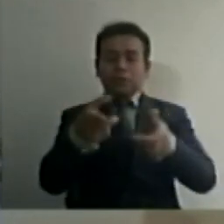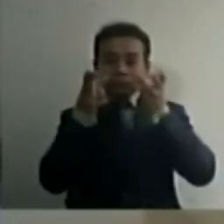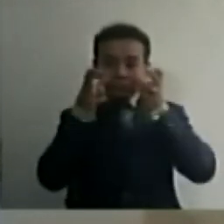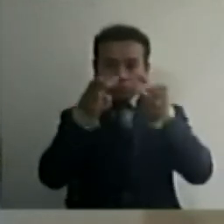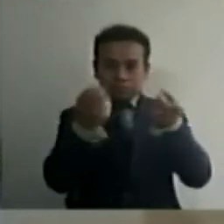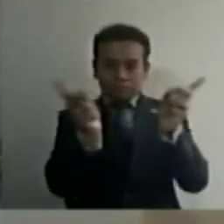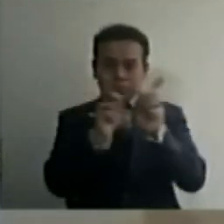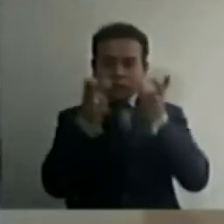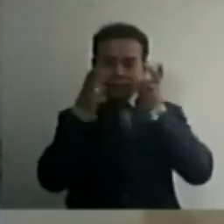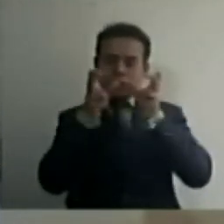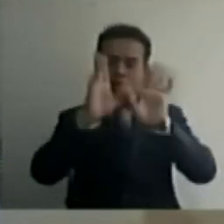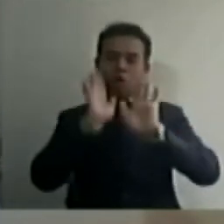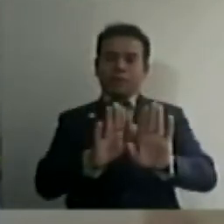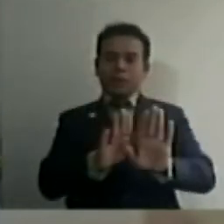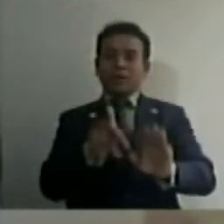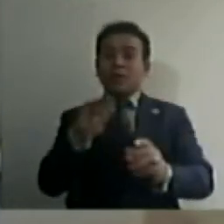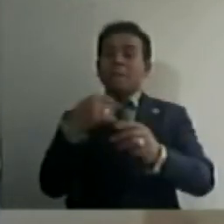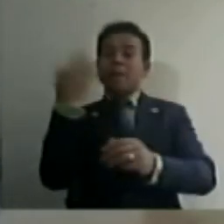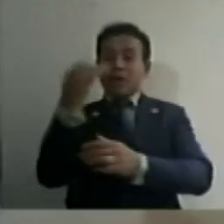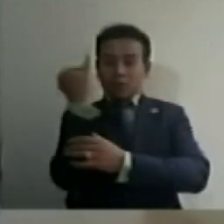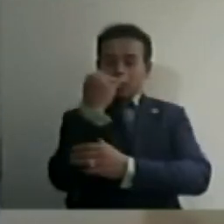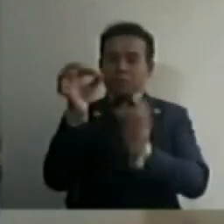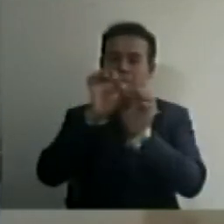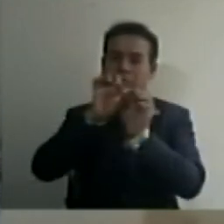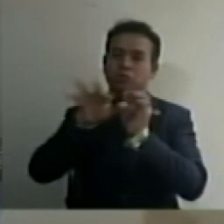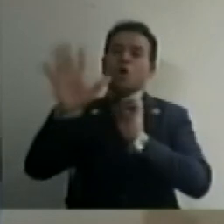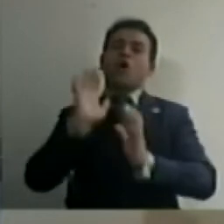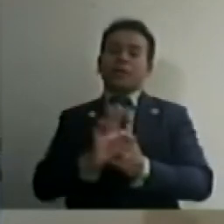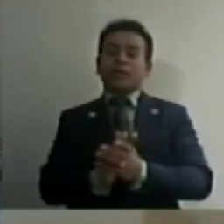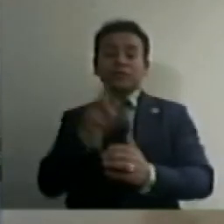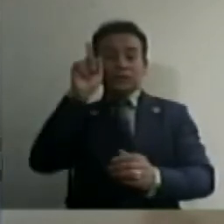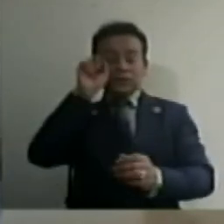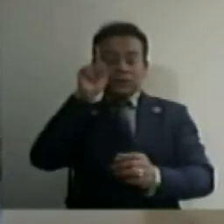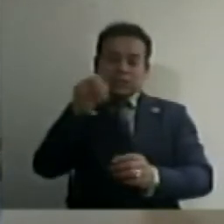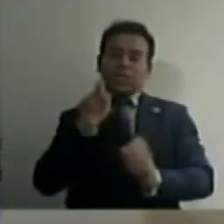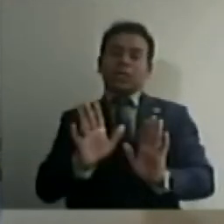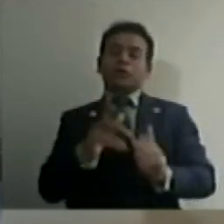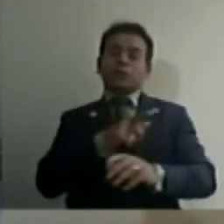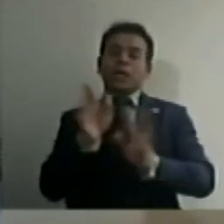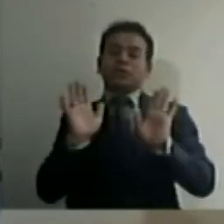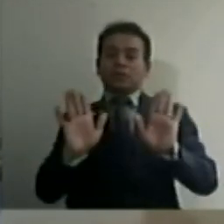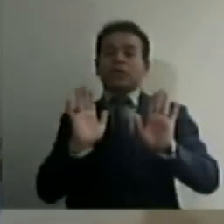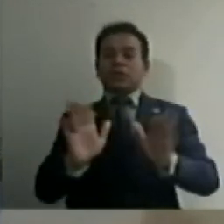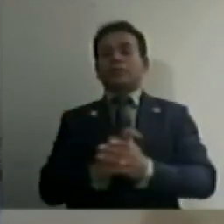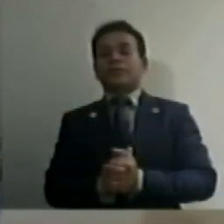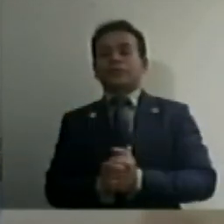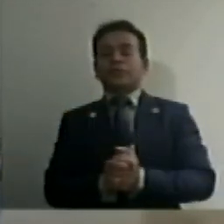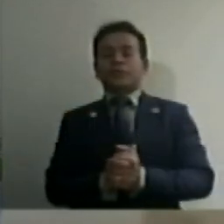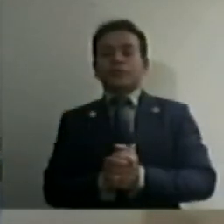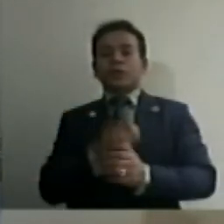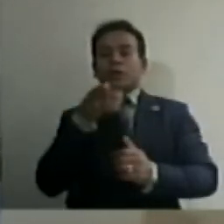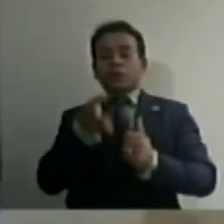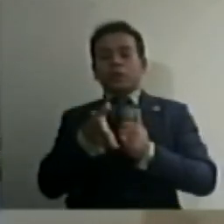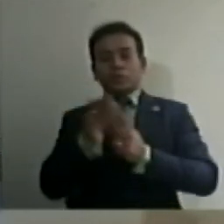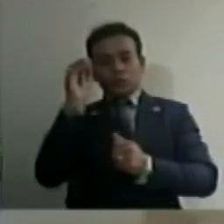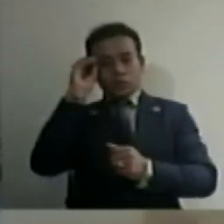সবচেয়ে বড় অস্ত্র। এই দিকে আমাদেরকে বেশি খেয়াল রাখতে হবে। আমরা আরো আপনাদের আনন্দের সাথে বলতে চাই যে আমরা